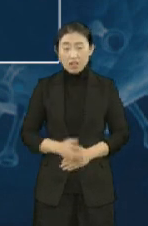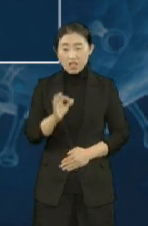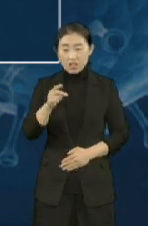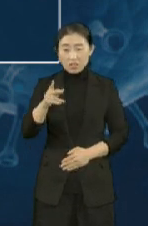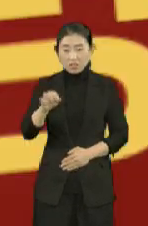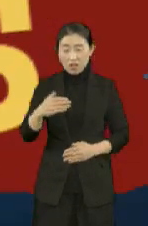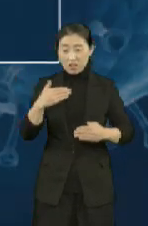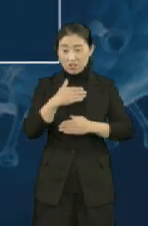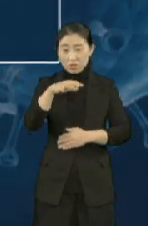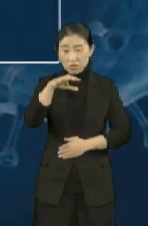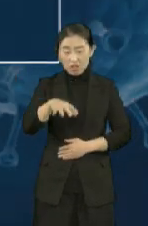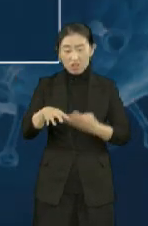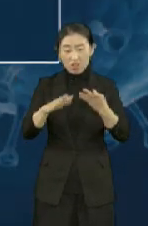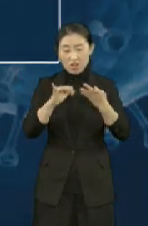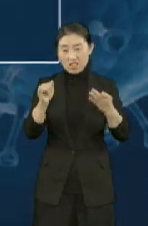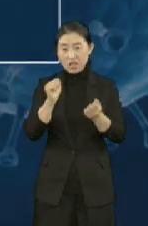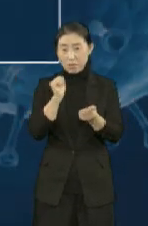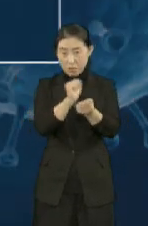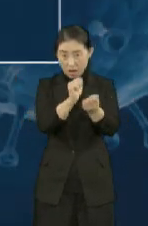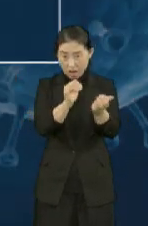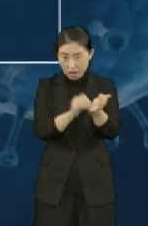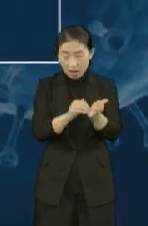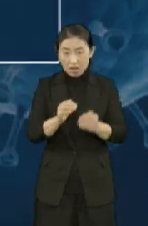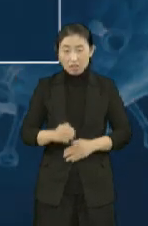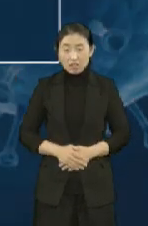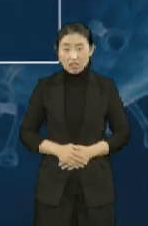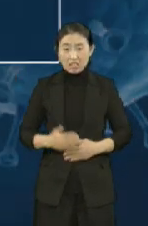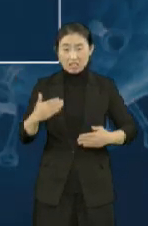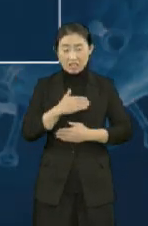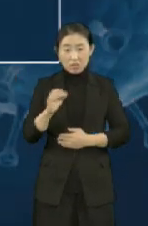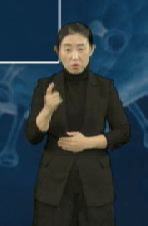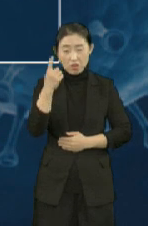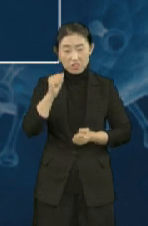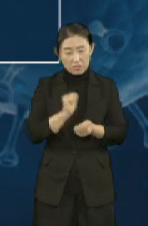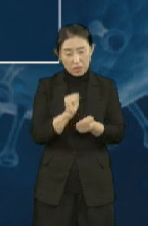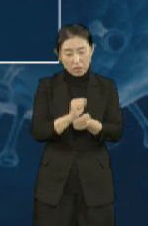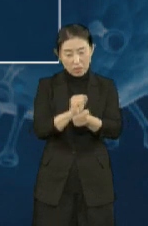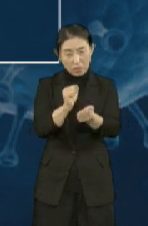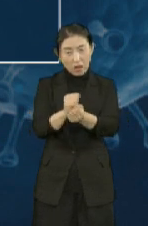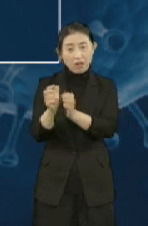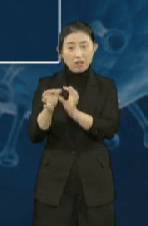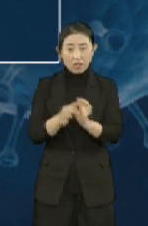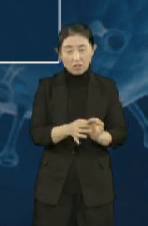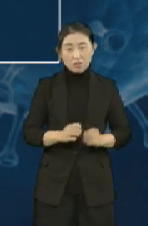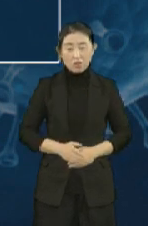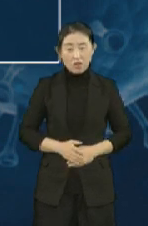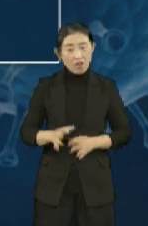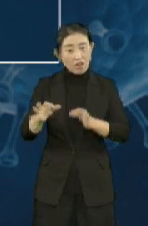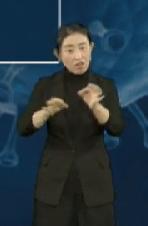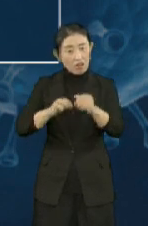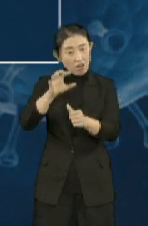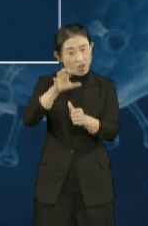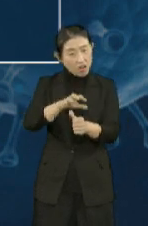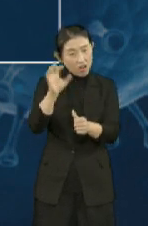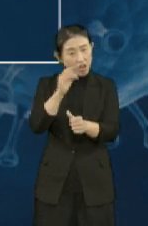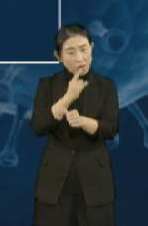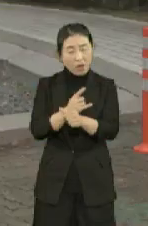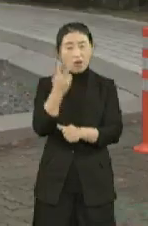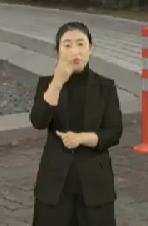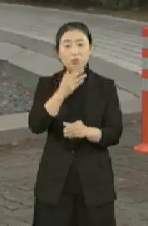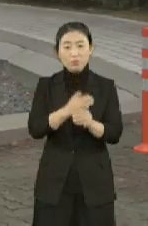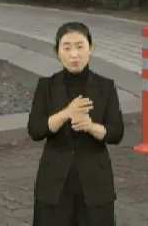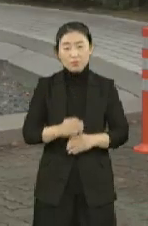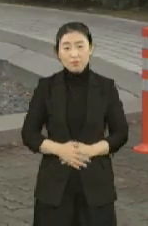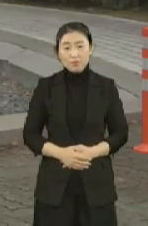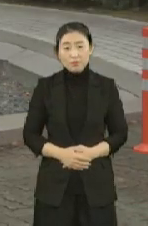동 의한 사우나에서 14명이 쏟아져 나온 데 이어 사우나 발 집단 감염이 재현 되면서 영업제한 검토에 들어갔습니다